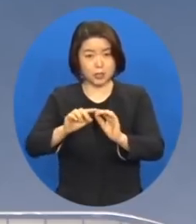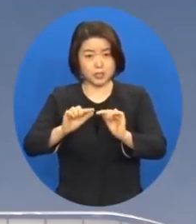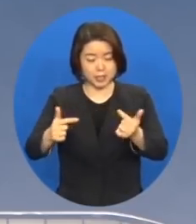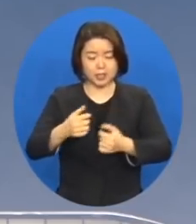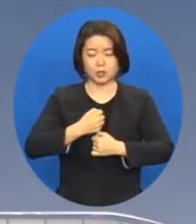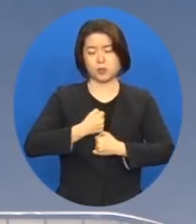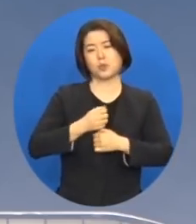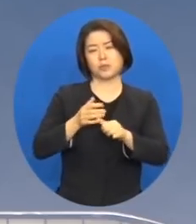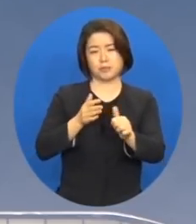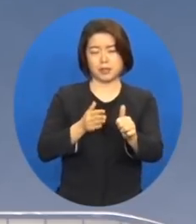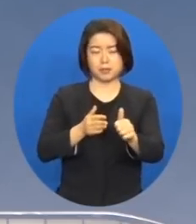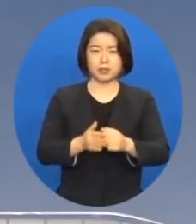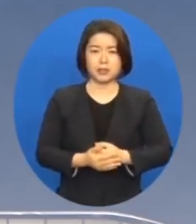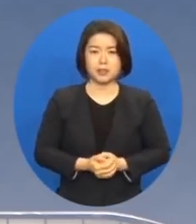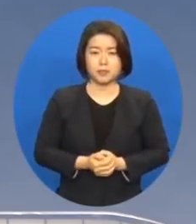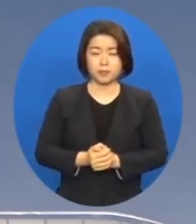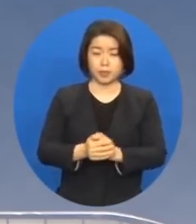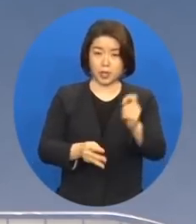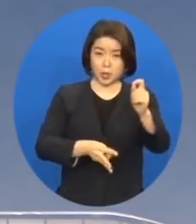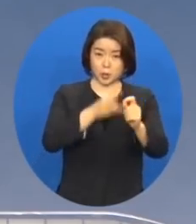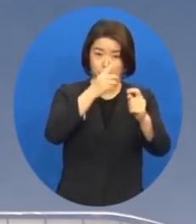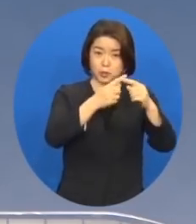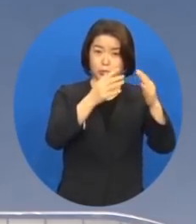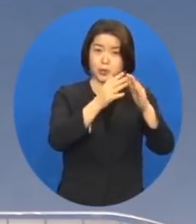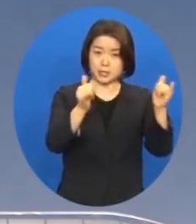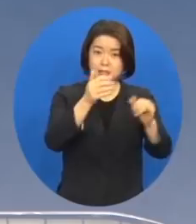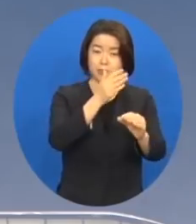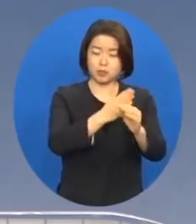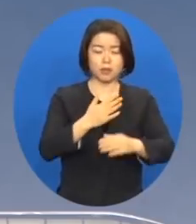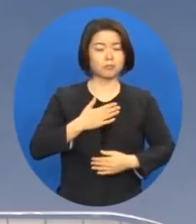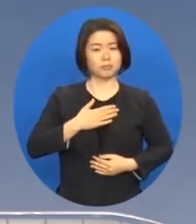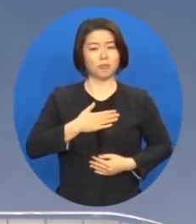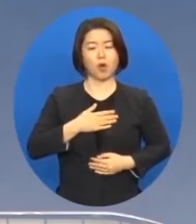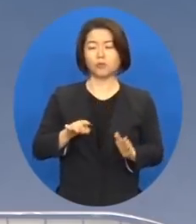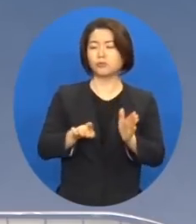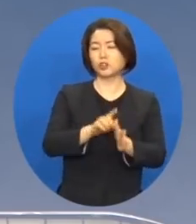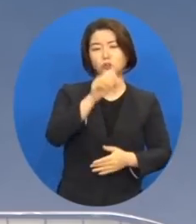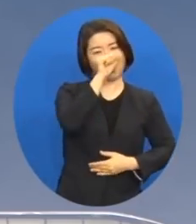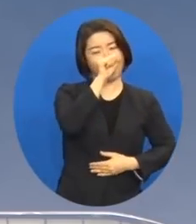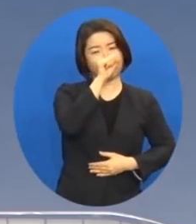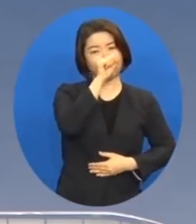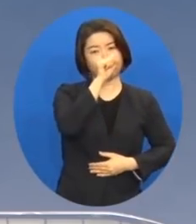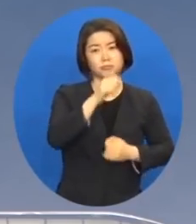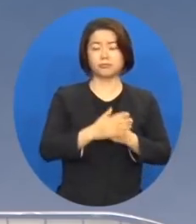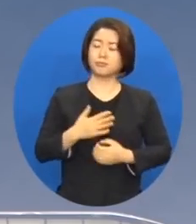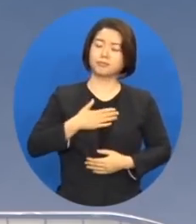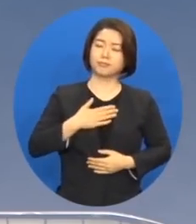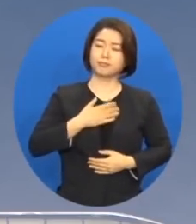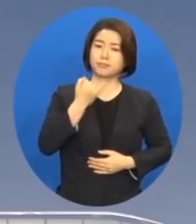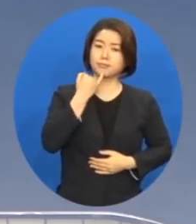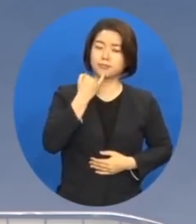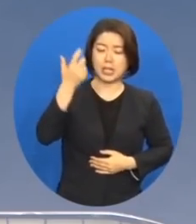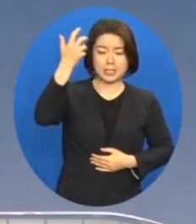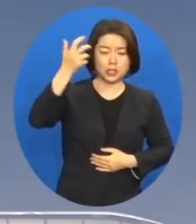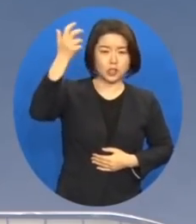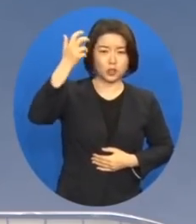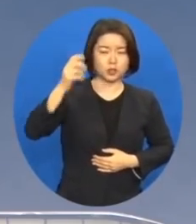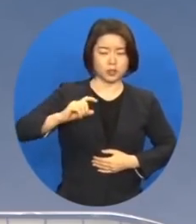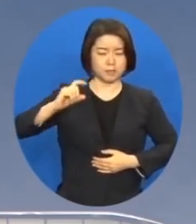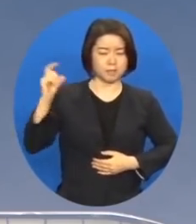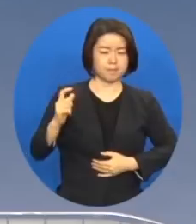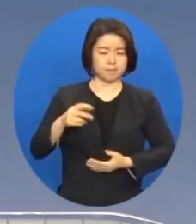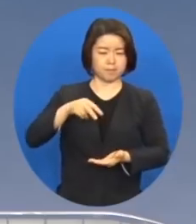조심하십시오. 고린도 교회 교인들 중에는 자기는 믿음이 좋다고, 나는 영적으로 아주